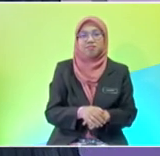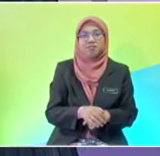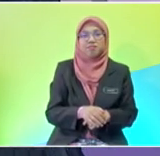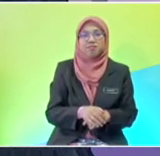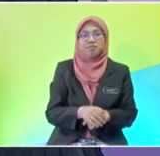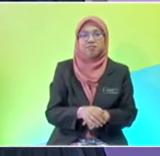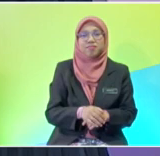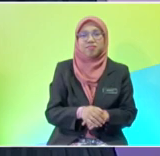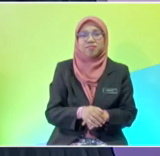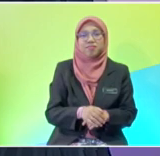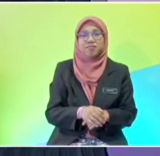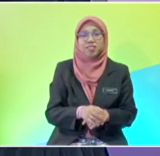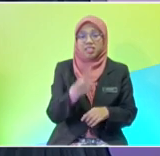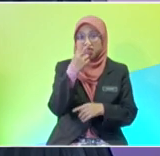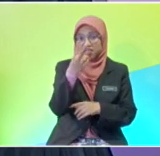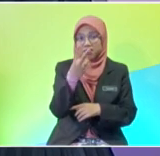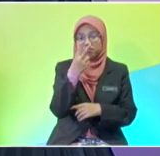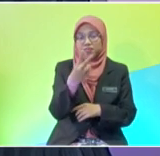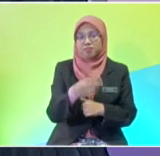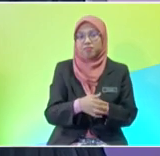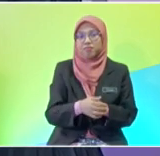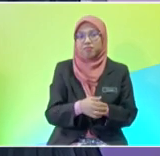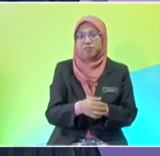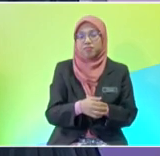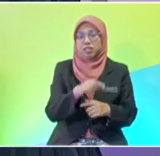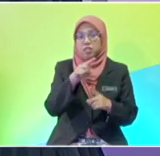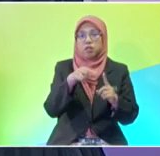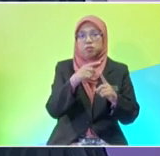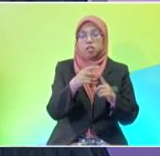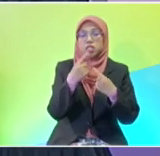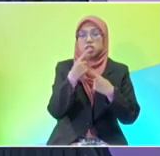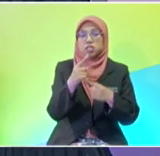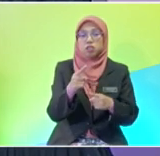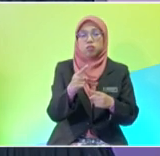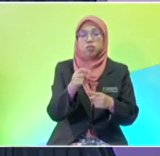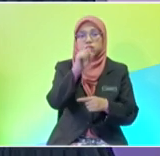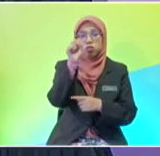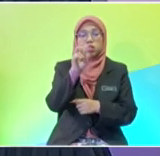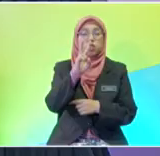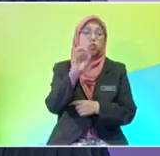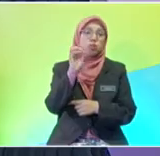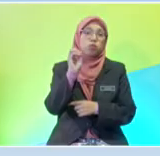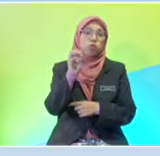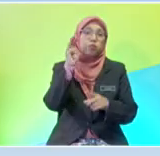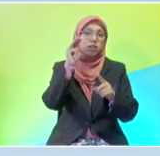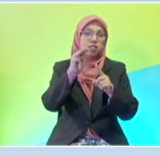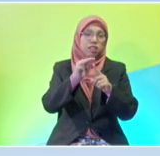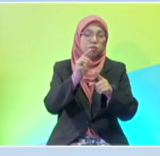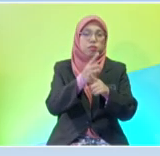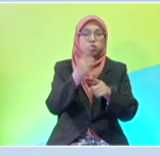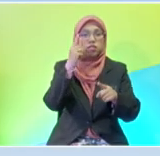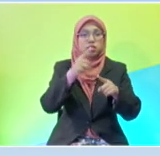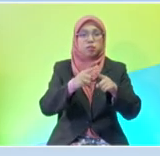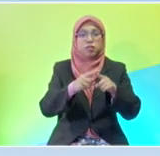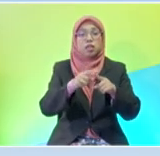baik ditengok di sini bila kita menjawab soal dan 20 Mekkah pembetulan kesiapan yang bisa lebih